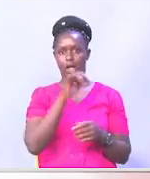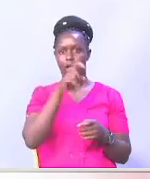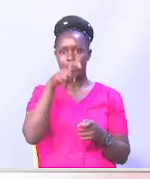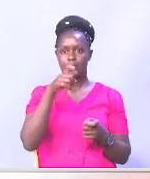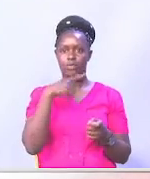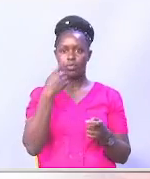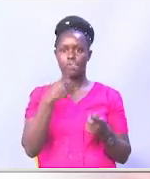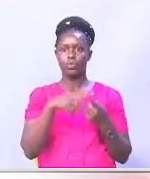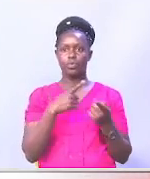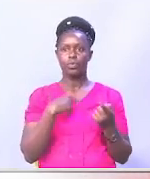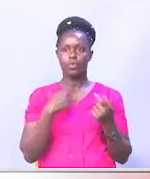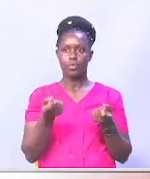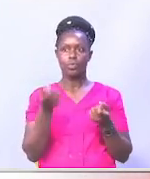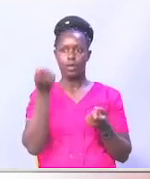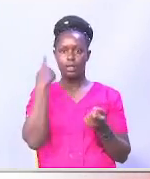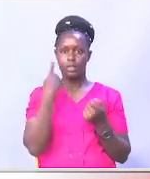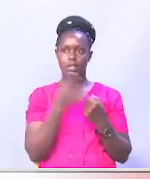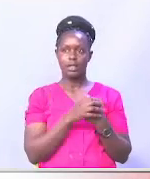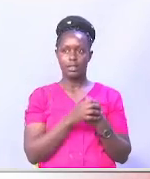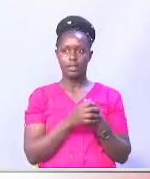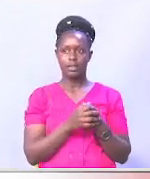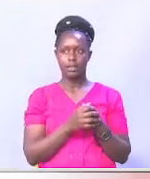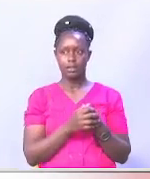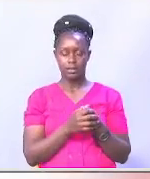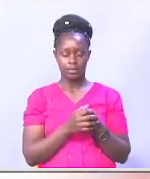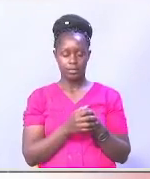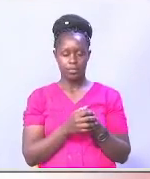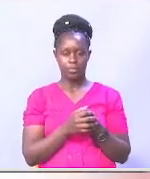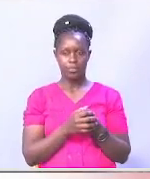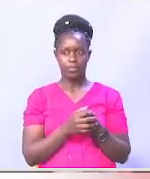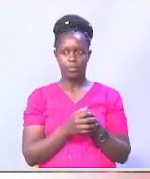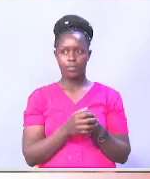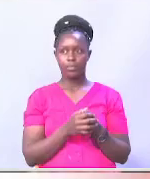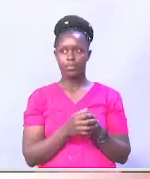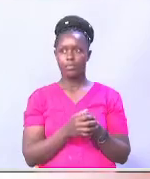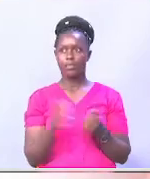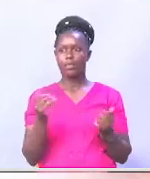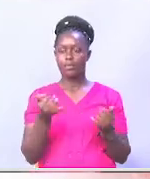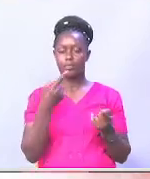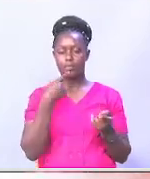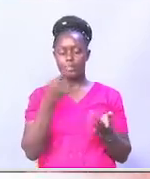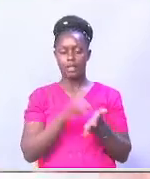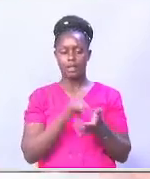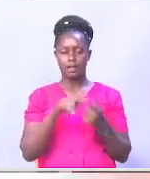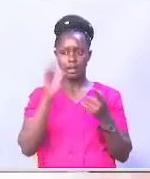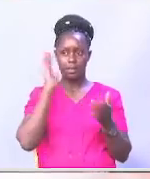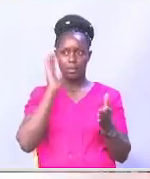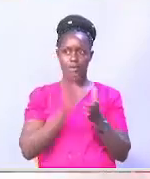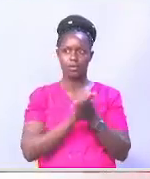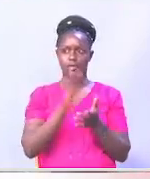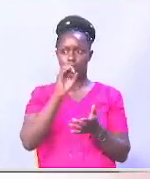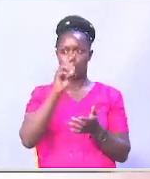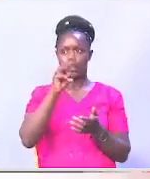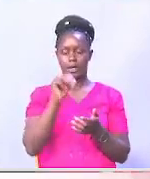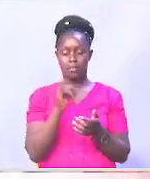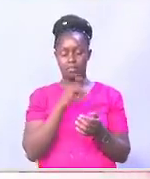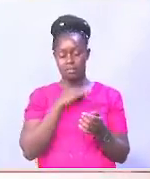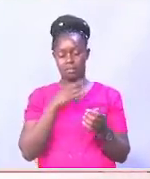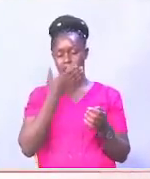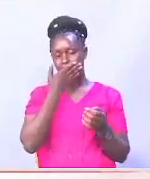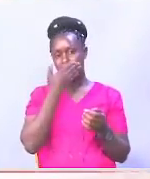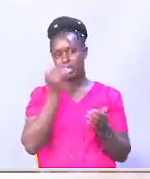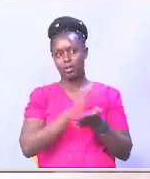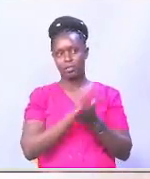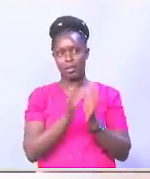ambaye anaelewa ni Raila. Muriithi says he believes the ODM leader is best suited to be the